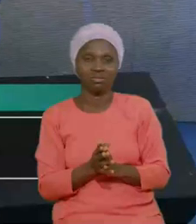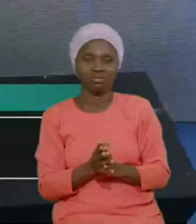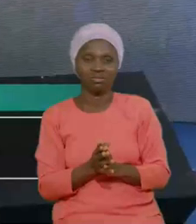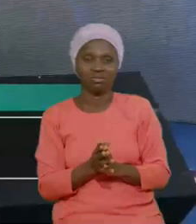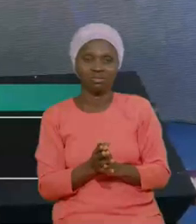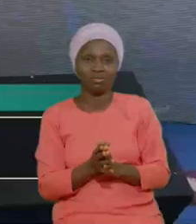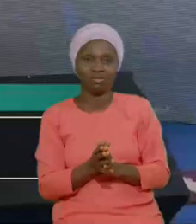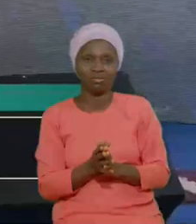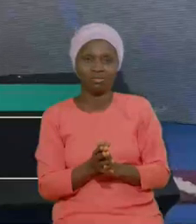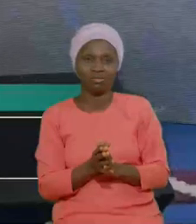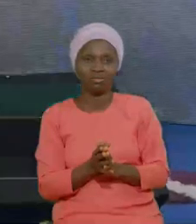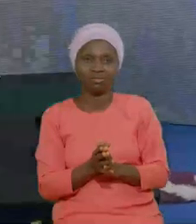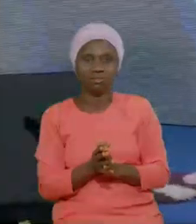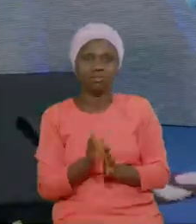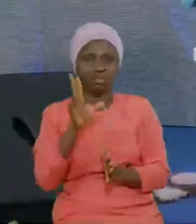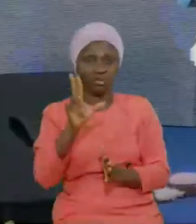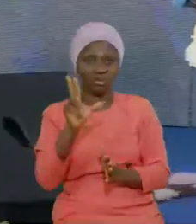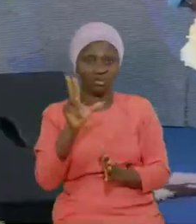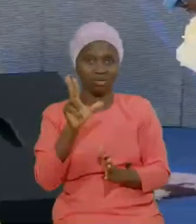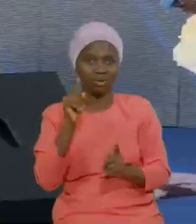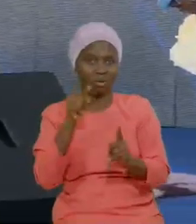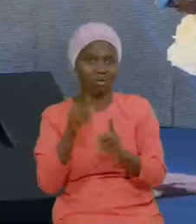Délivré et destiné à changer le monde.